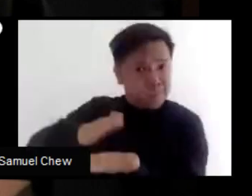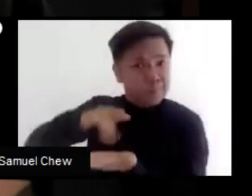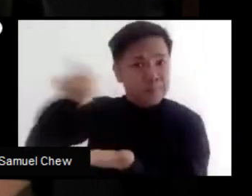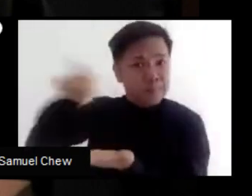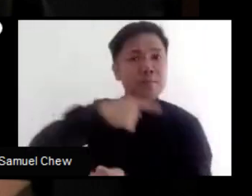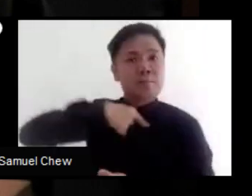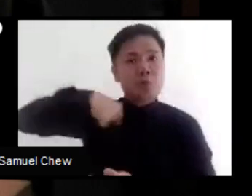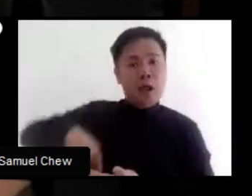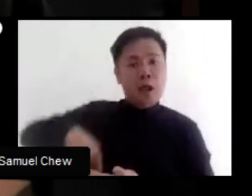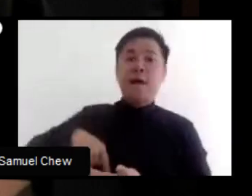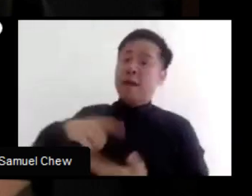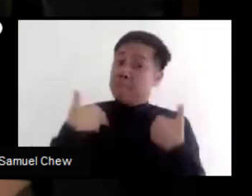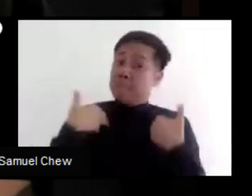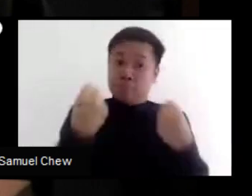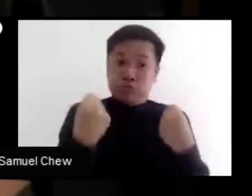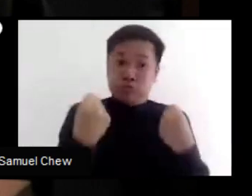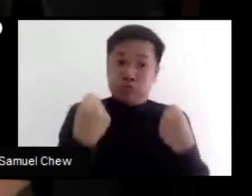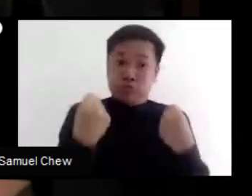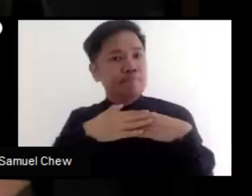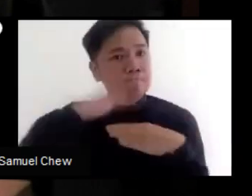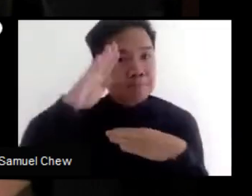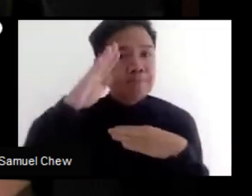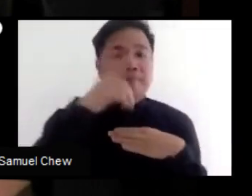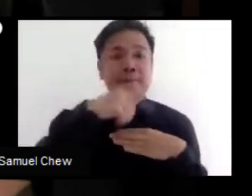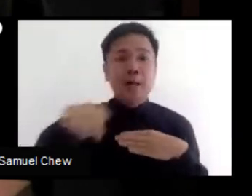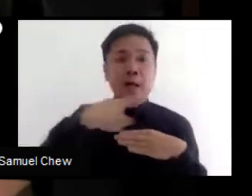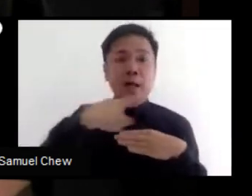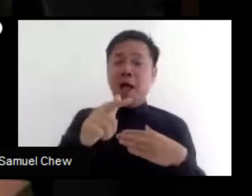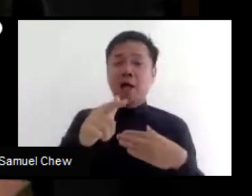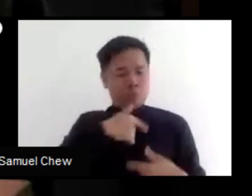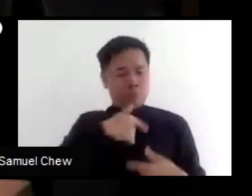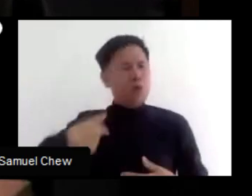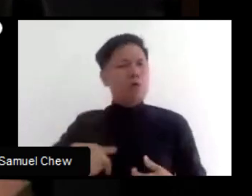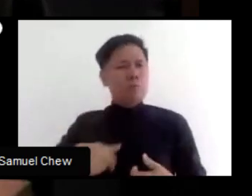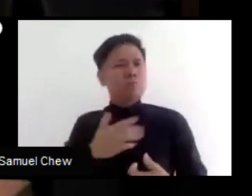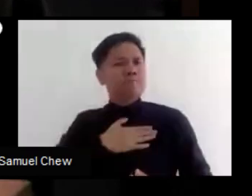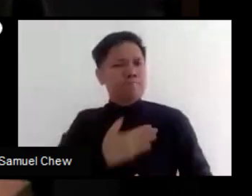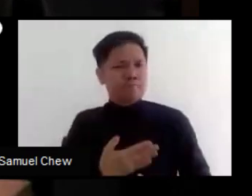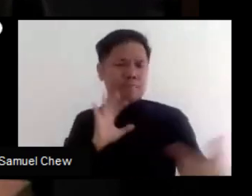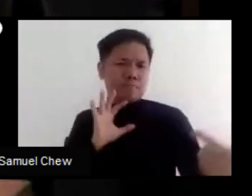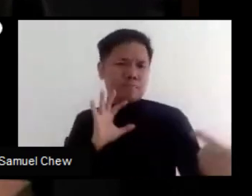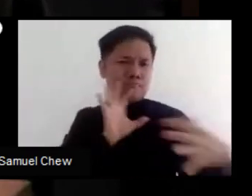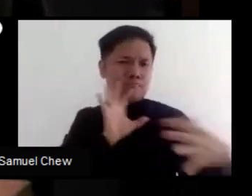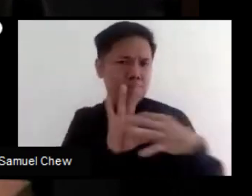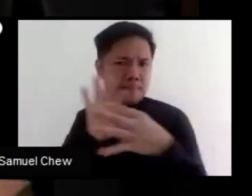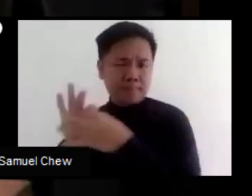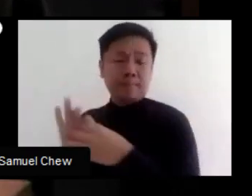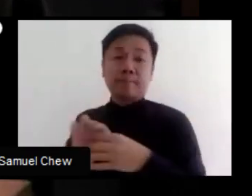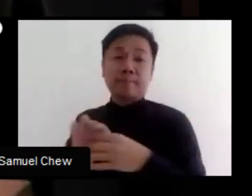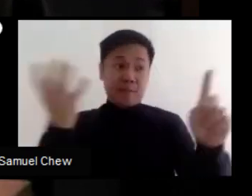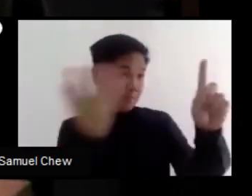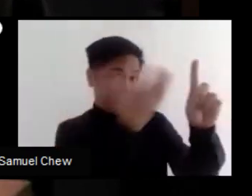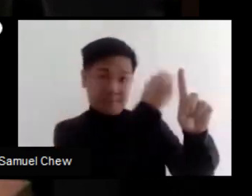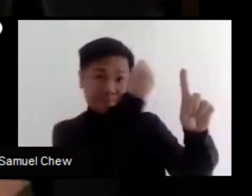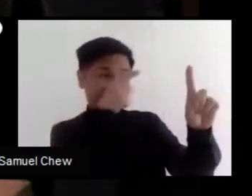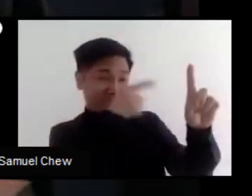持续发展议程，推动构建人类命运共同体而共同努力。谢谢主席女士。